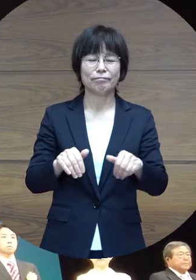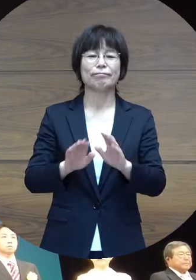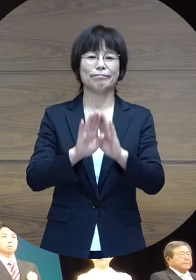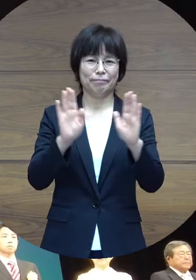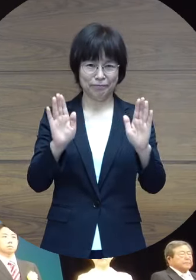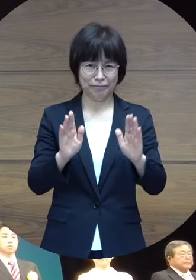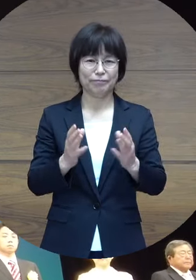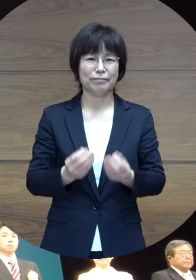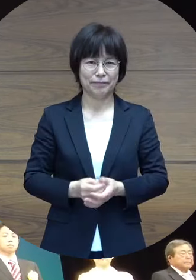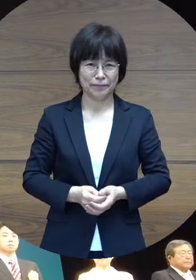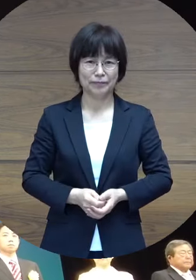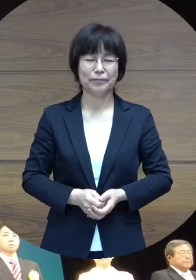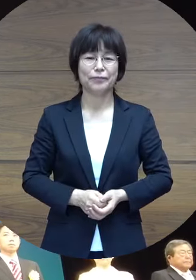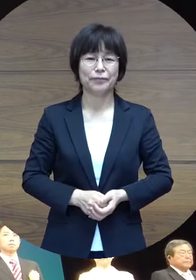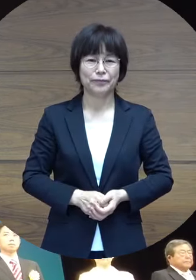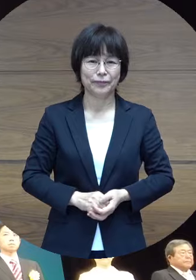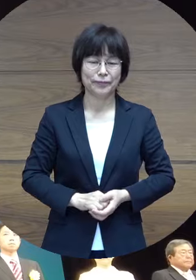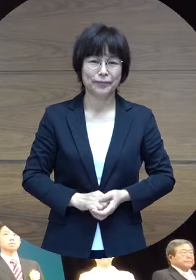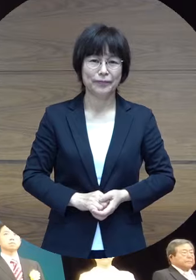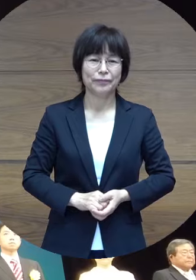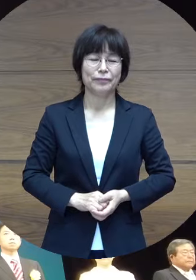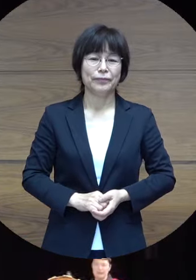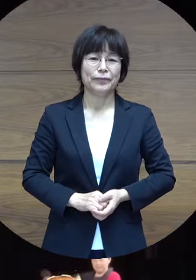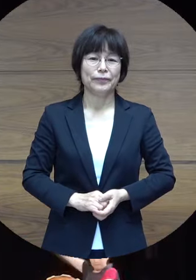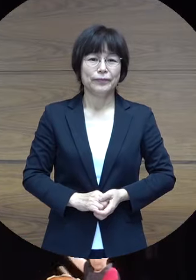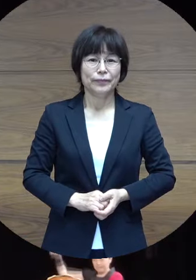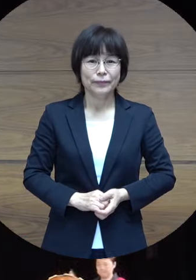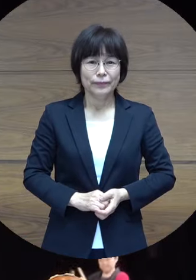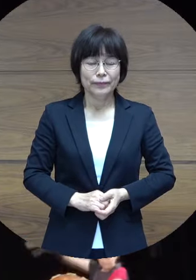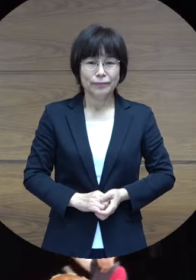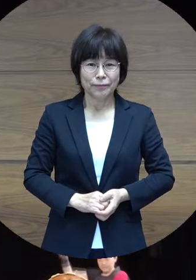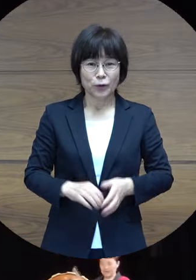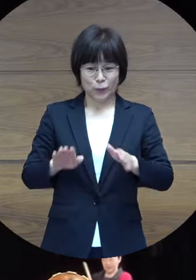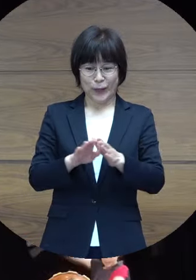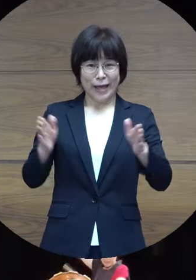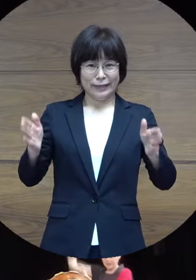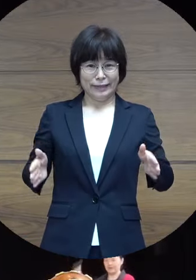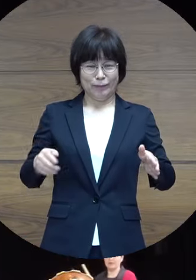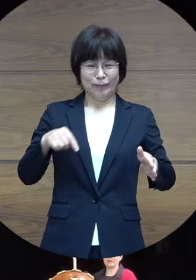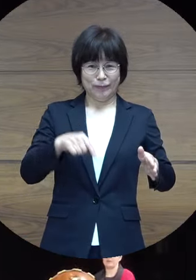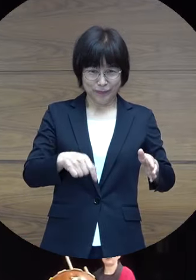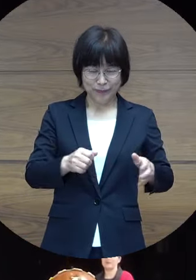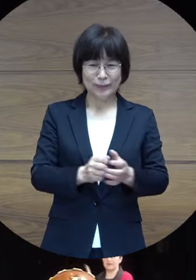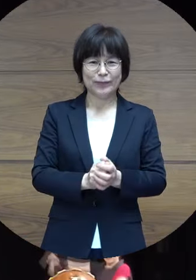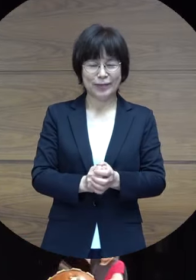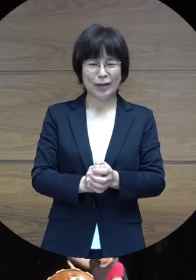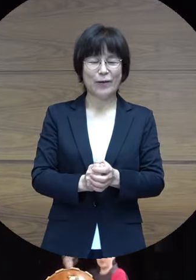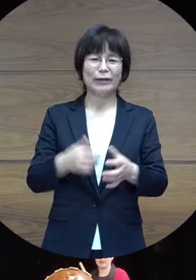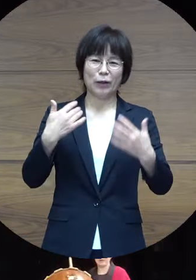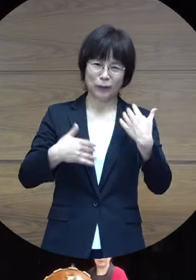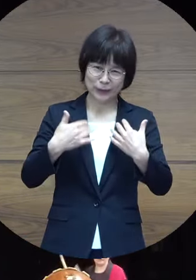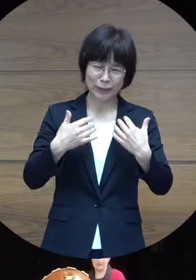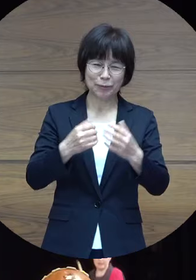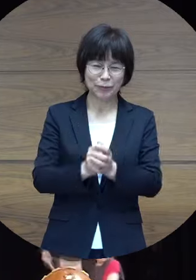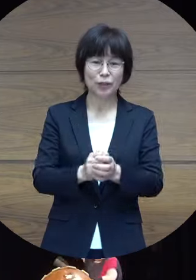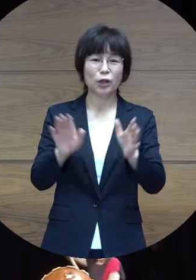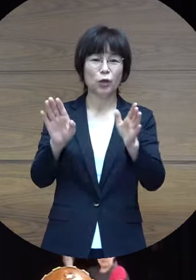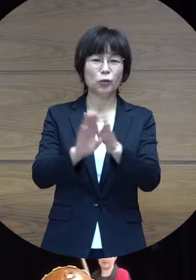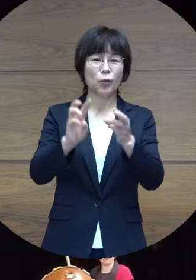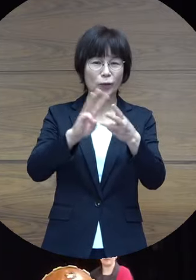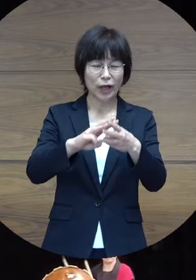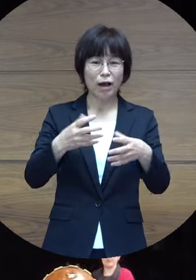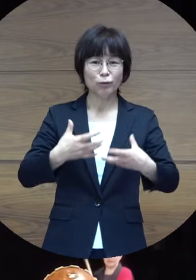催とさせていただいたところです。ステージでは新年の余興として戸田ふるさ